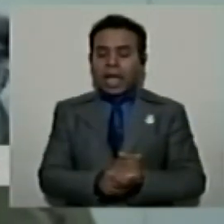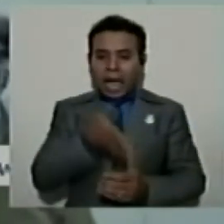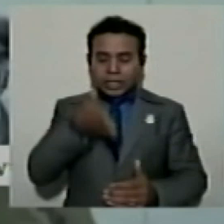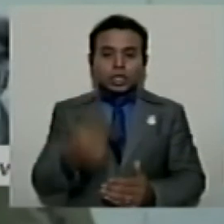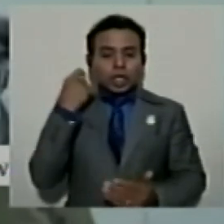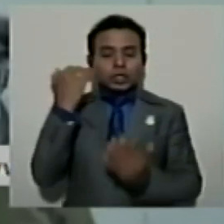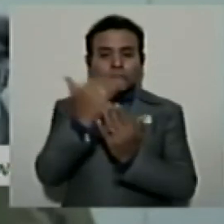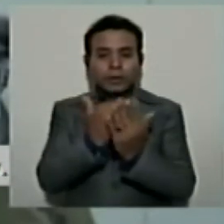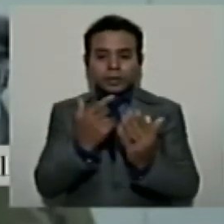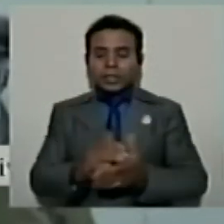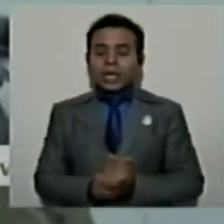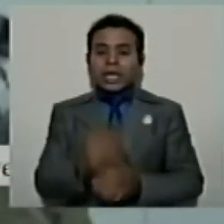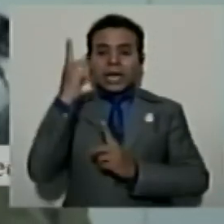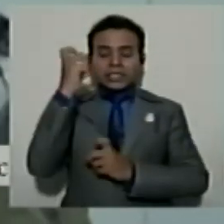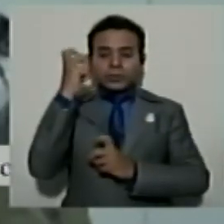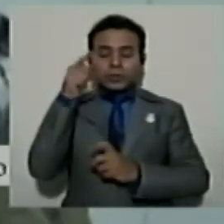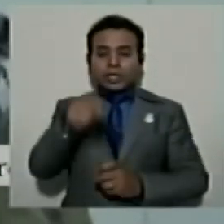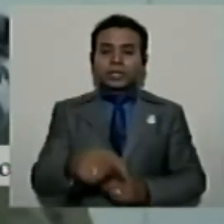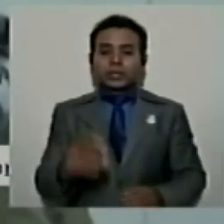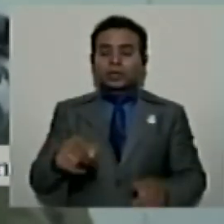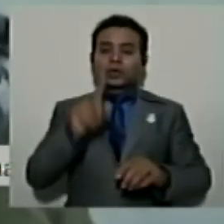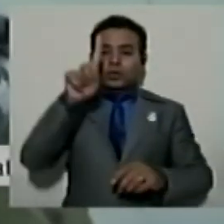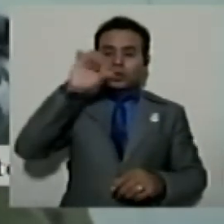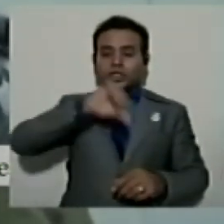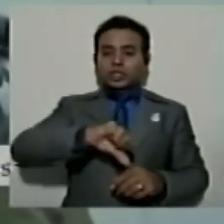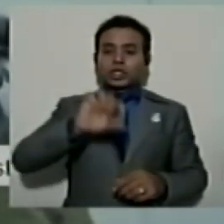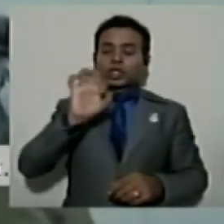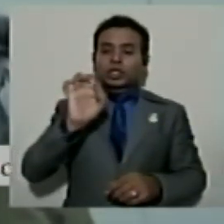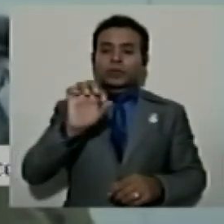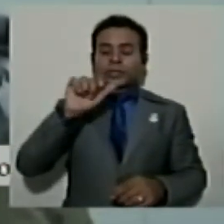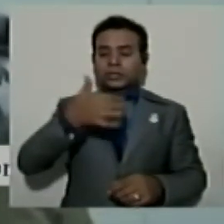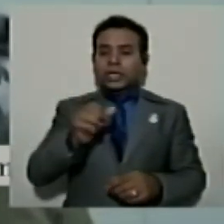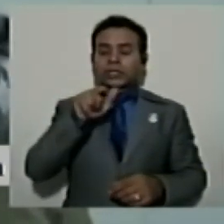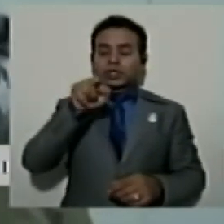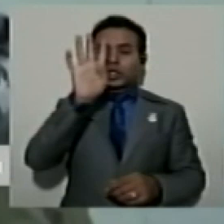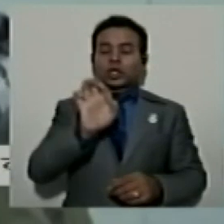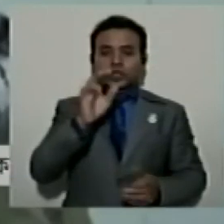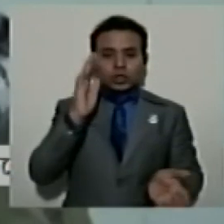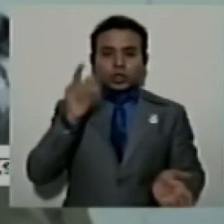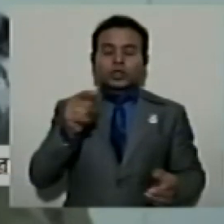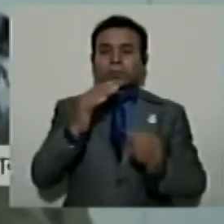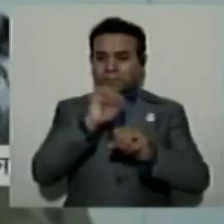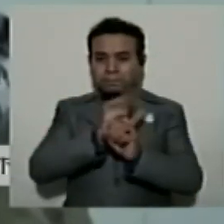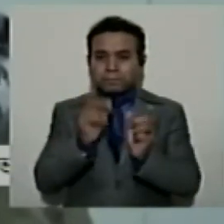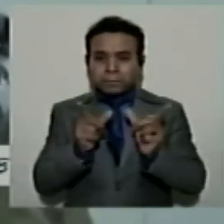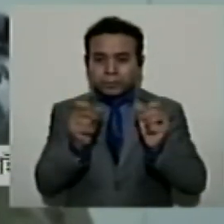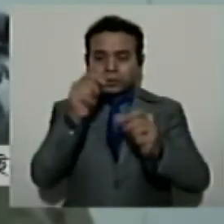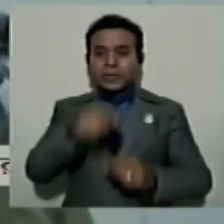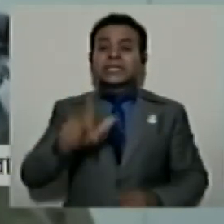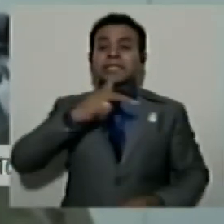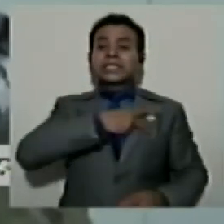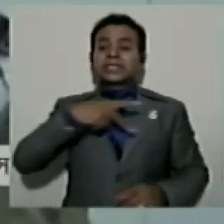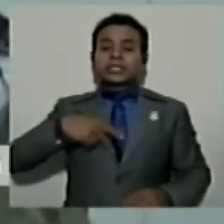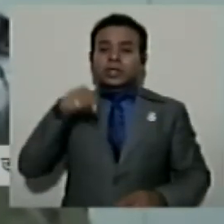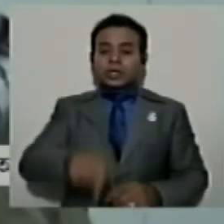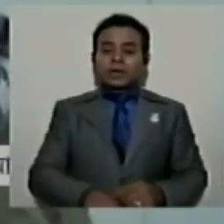19.5%, কিশোরগঞ্জ 13.5% এবং নরসিংদীতে 6.6%। ঢাকা